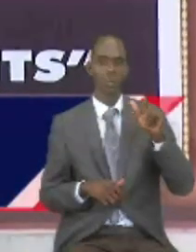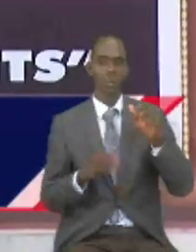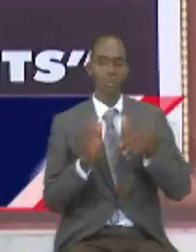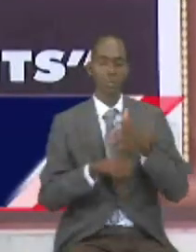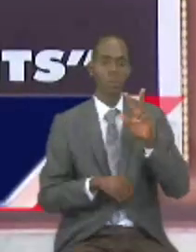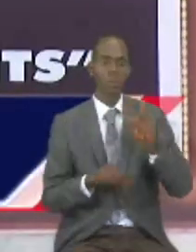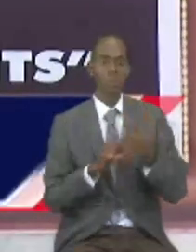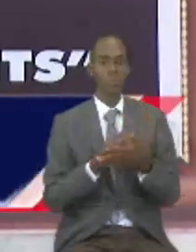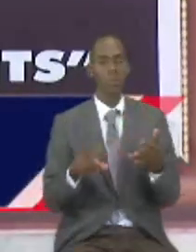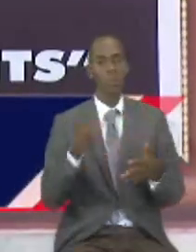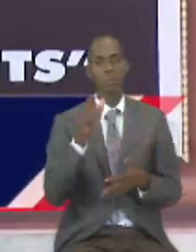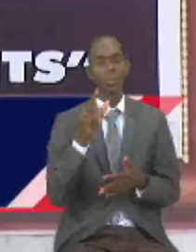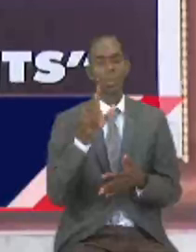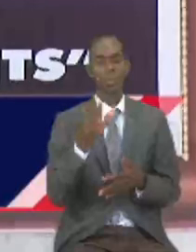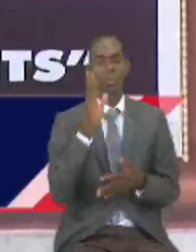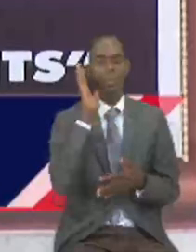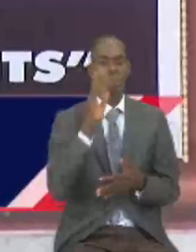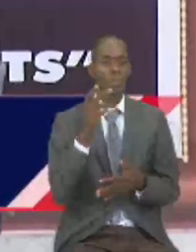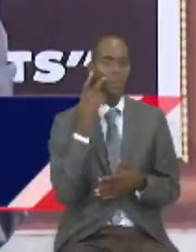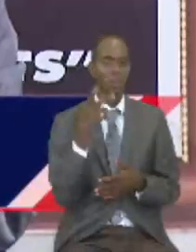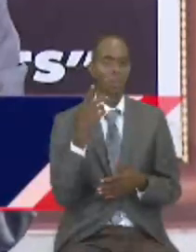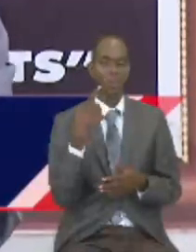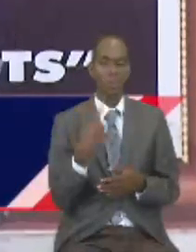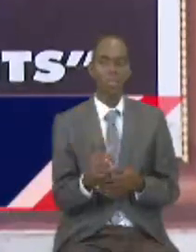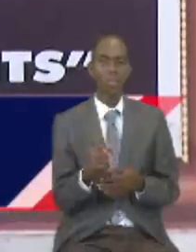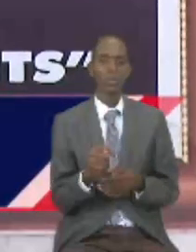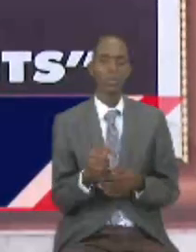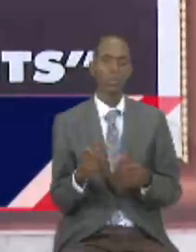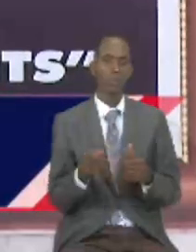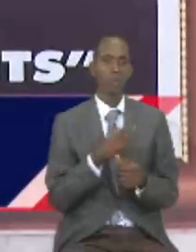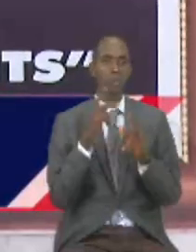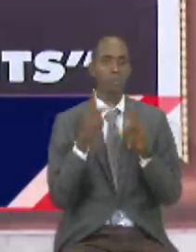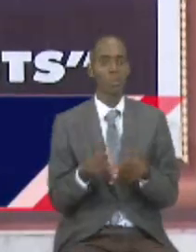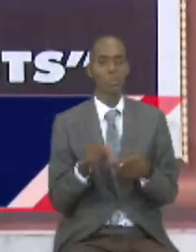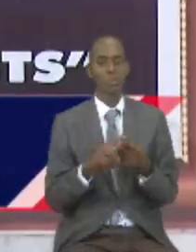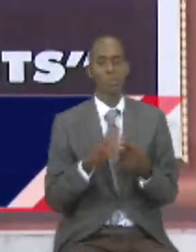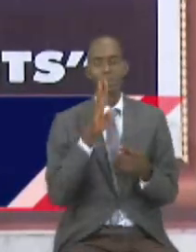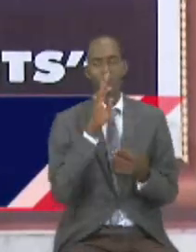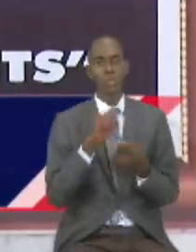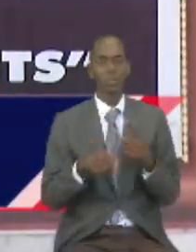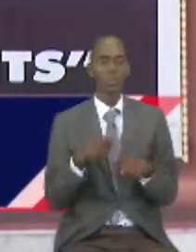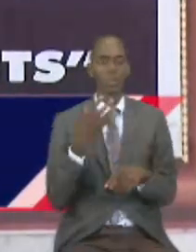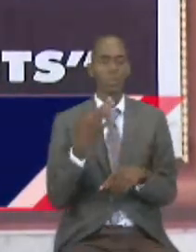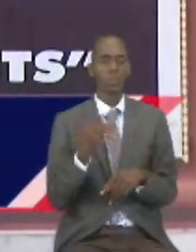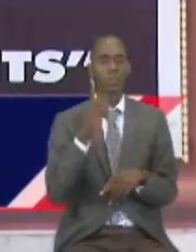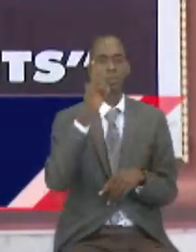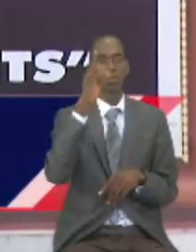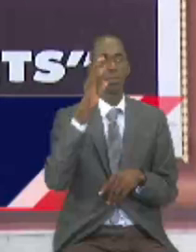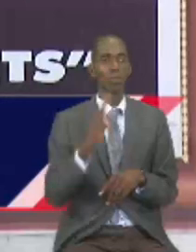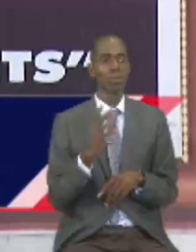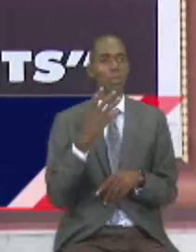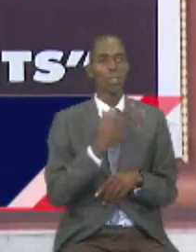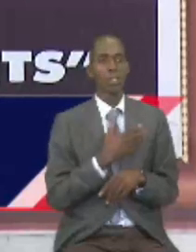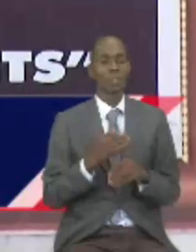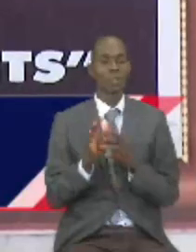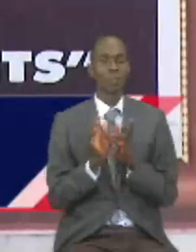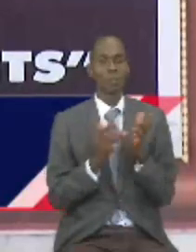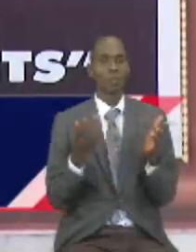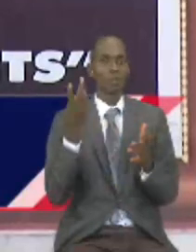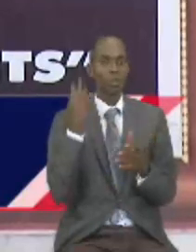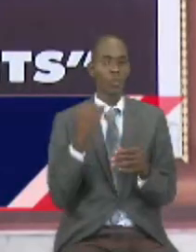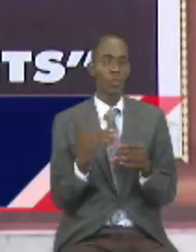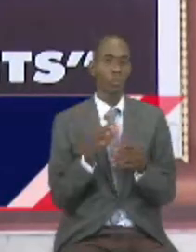23. Jacques 2, 23. On va voir la première personne à être ami de Dieu.